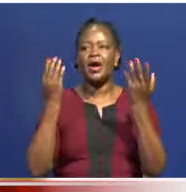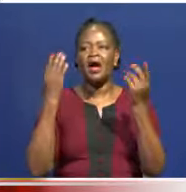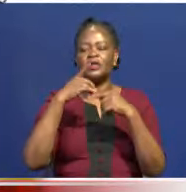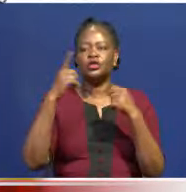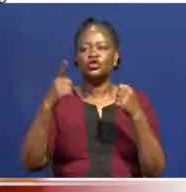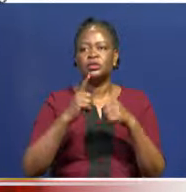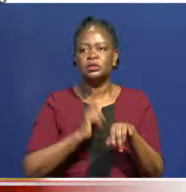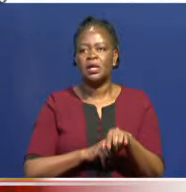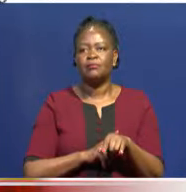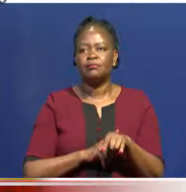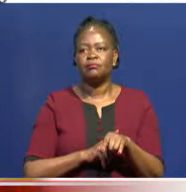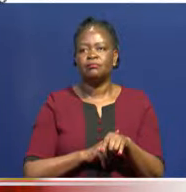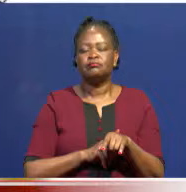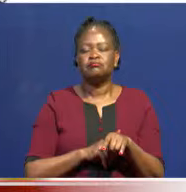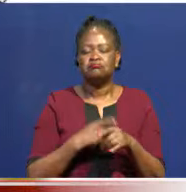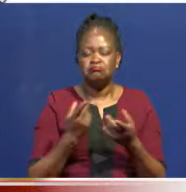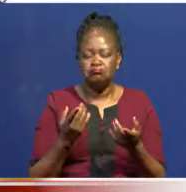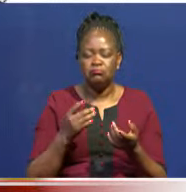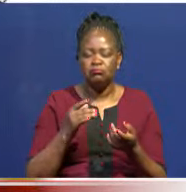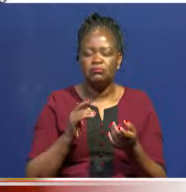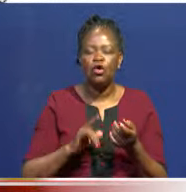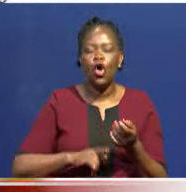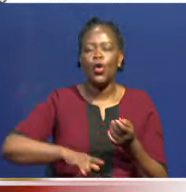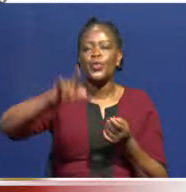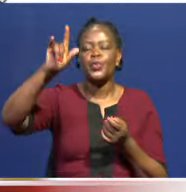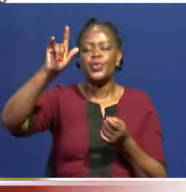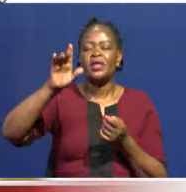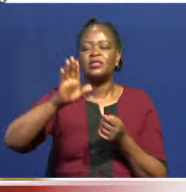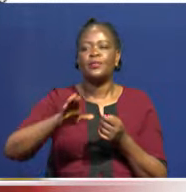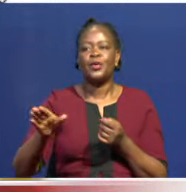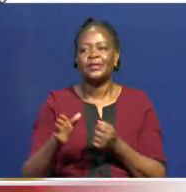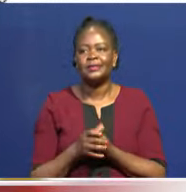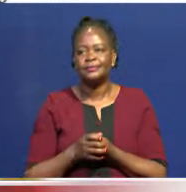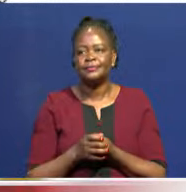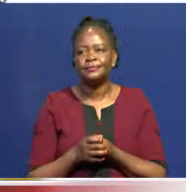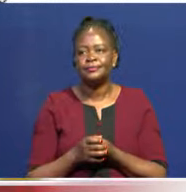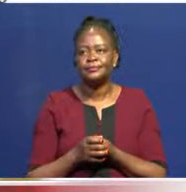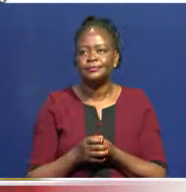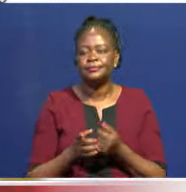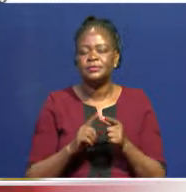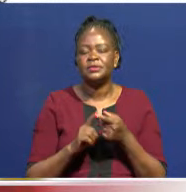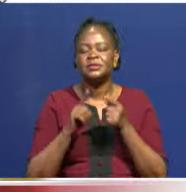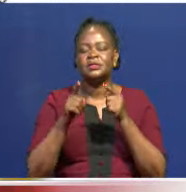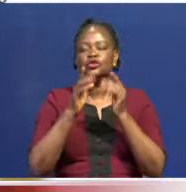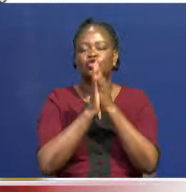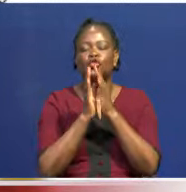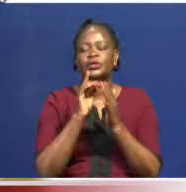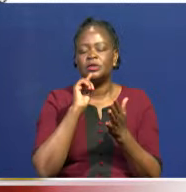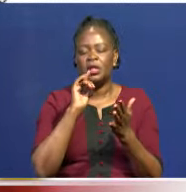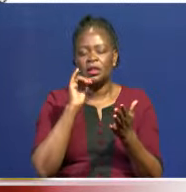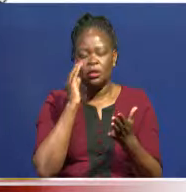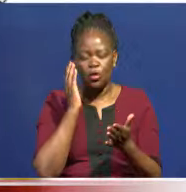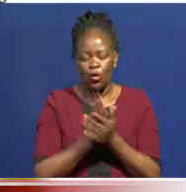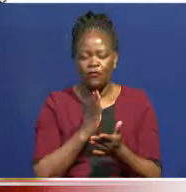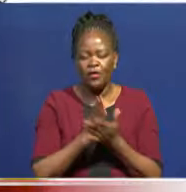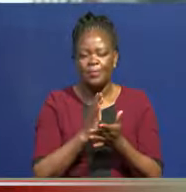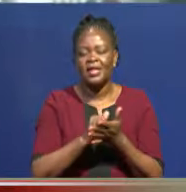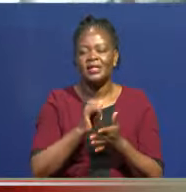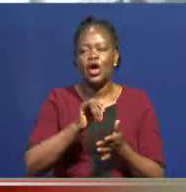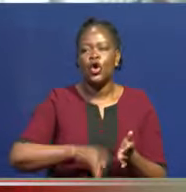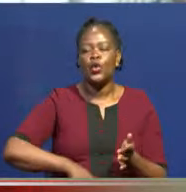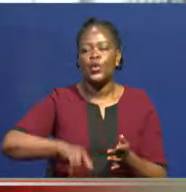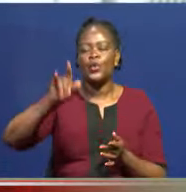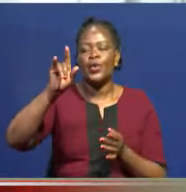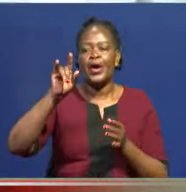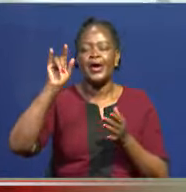ya kupaa mwendo wa saa 3:45 asubuhi. Katika taarifa hiyo pia ilithibitisha kwamba ndege hiyo